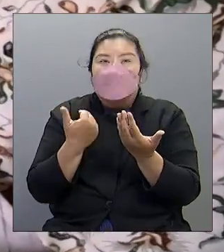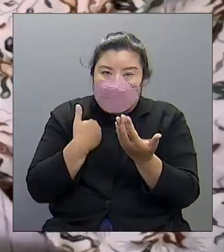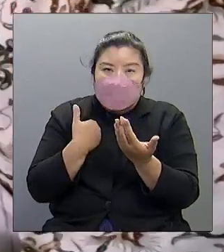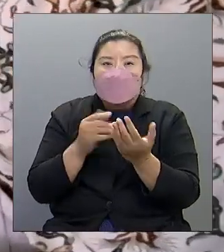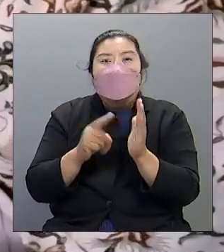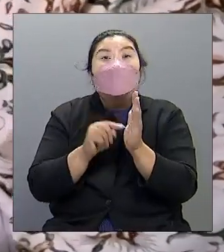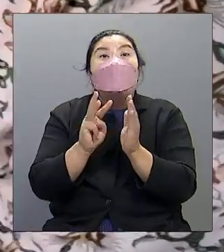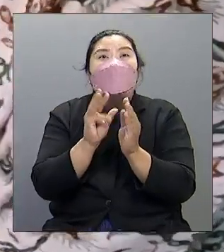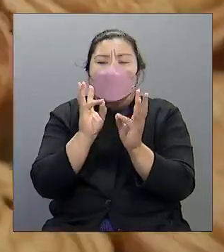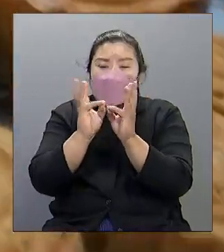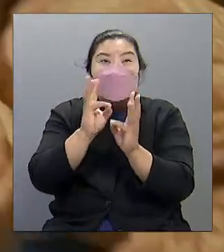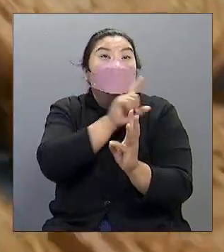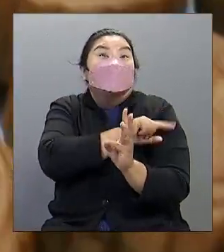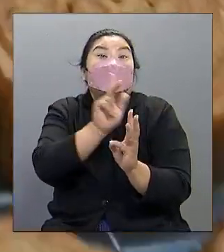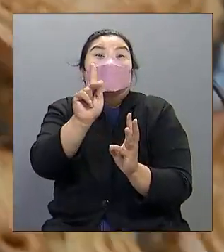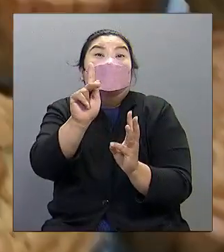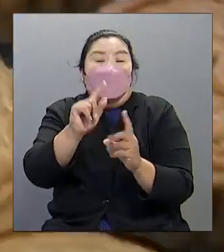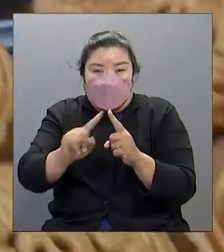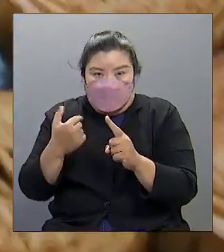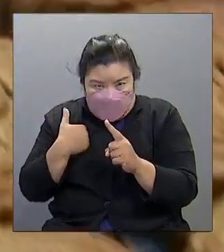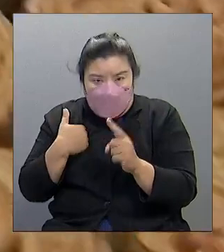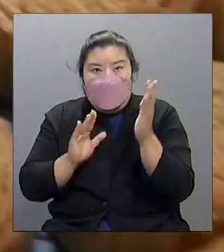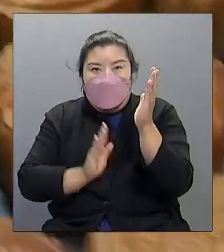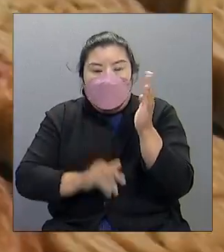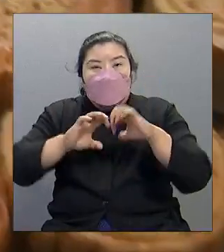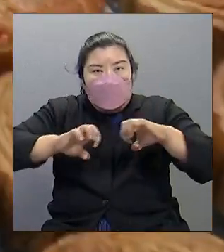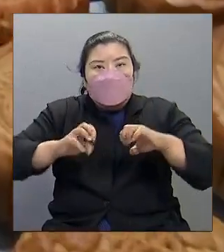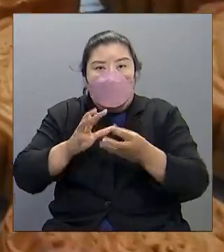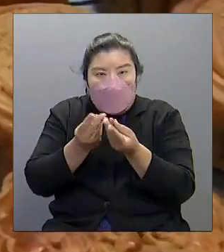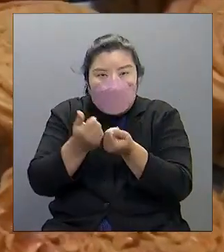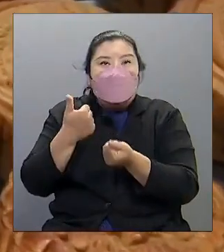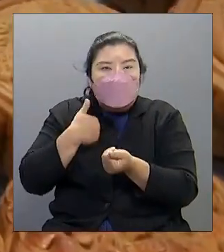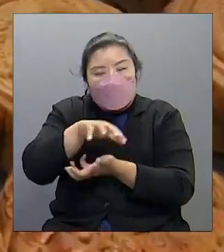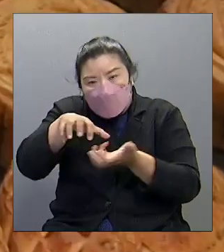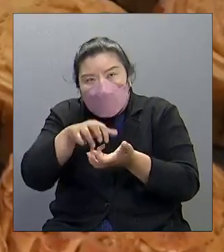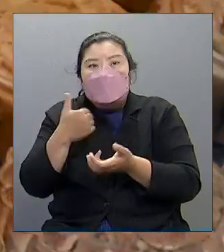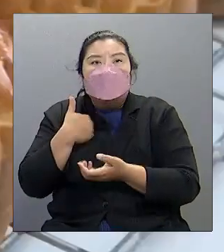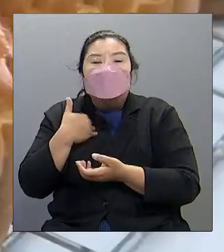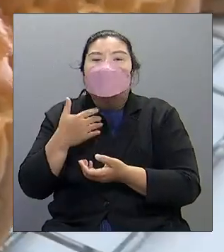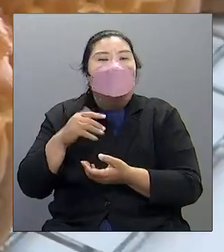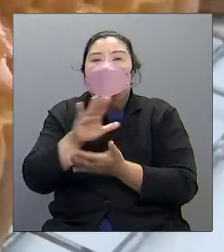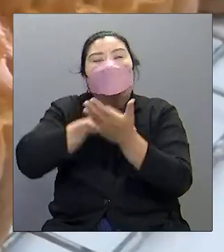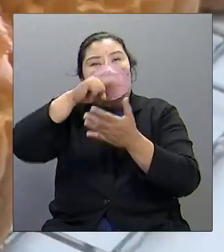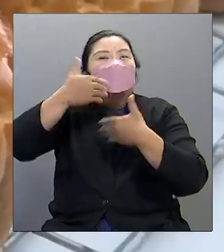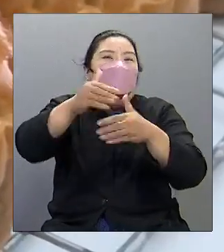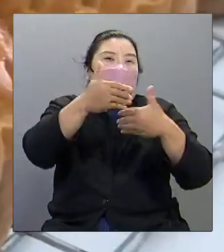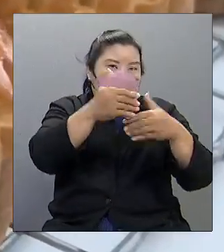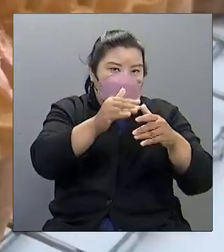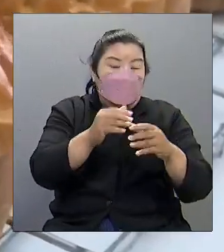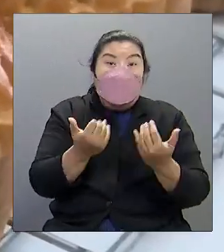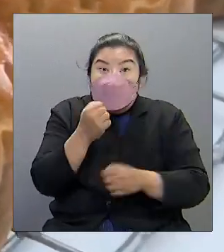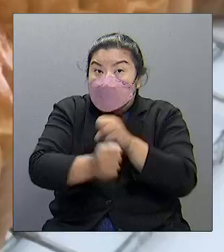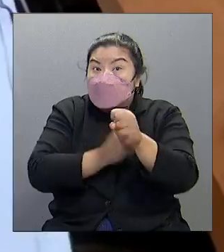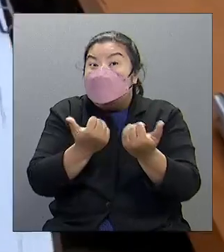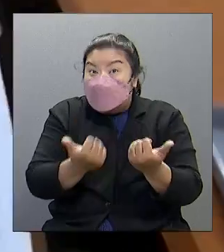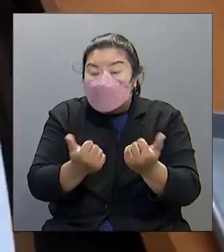วแต่ลูมู มีแค่ไทุเรียน เท่านั้นต้าก็ทั่วไทยด้วย สำหรบปีนี้นะคะ โรงก